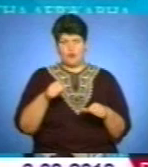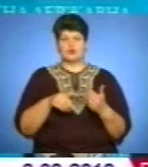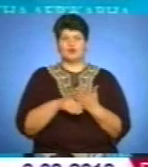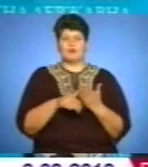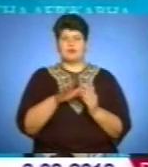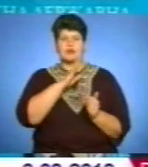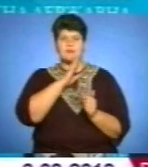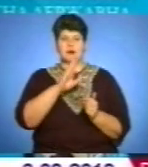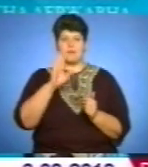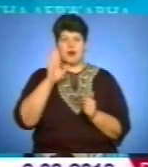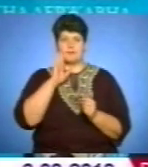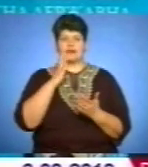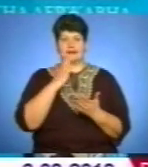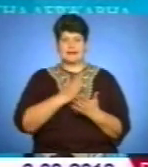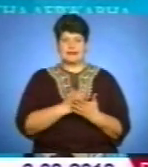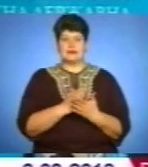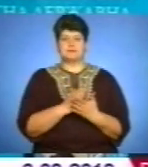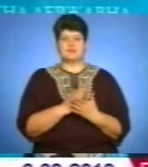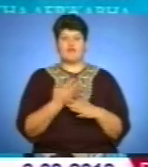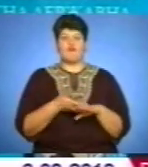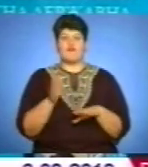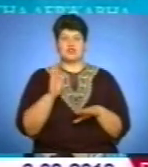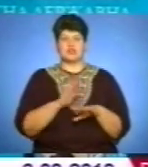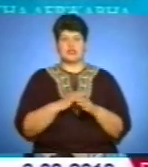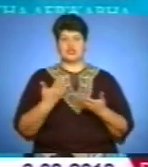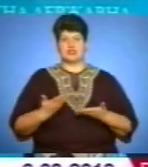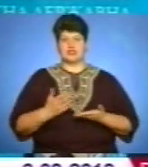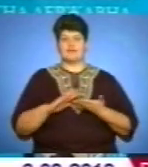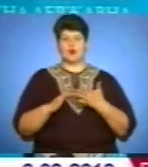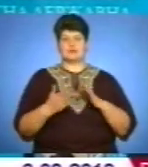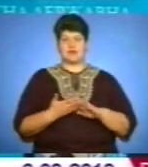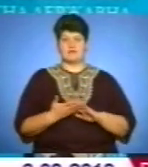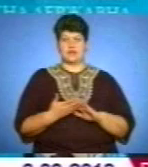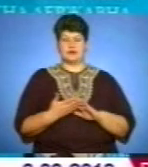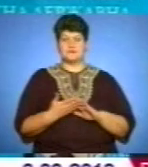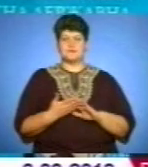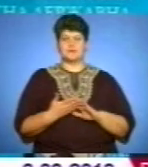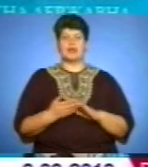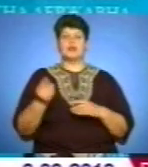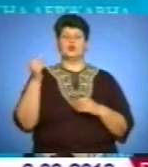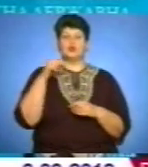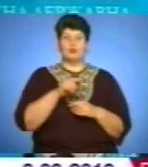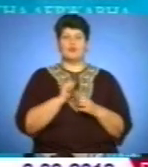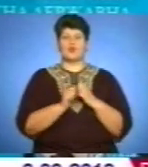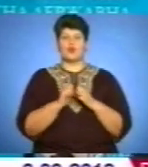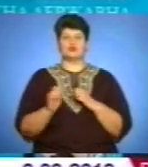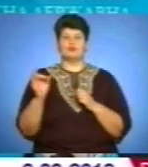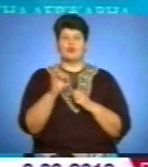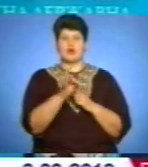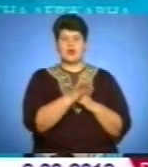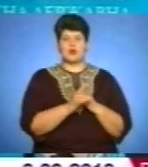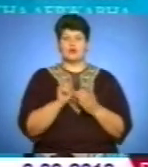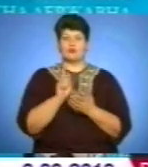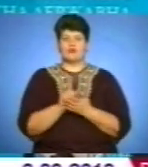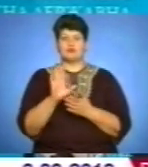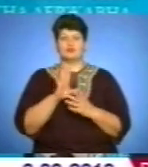матерям, які опинилися у важких життєвих обставинах. Тому у кожному регіоні мають бути створені